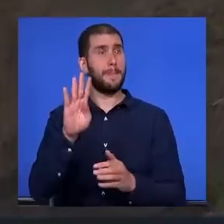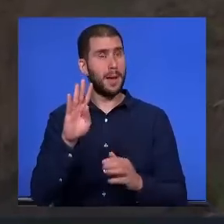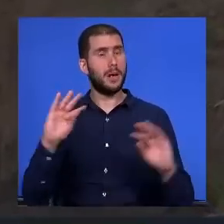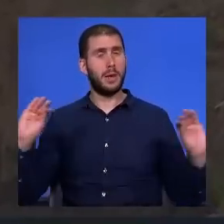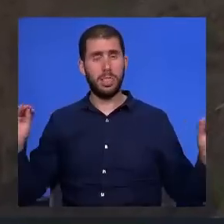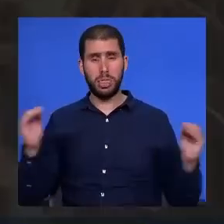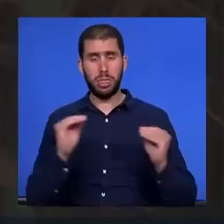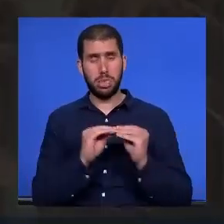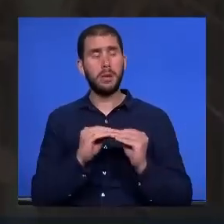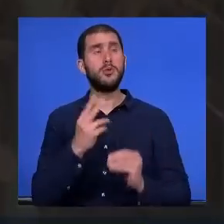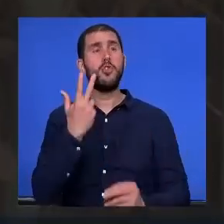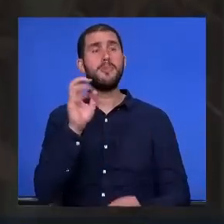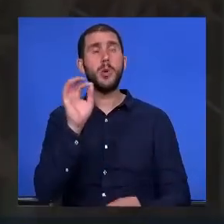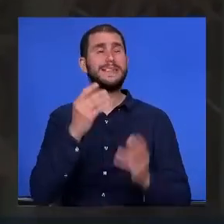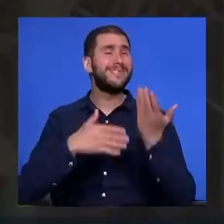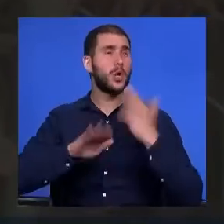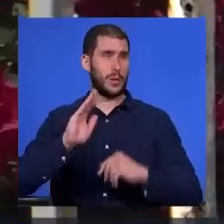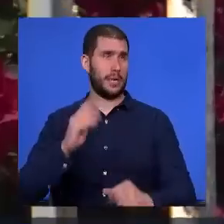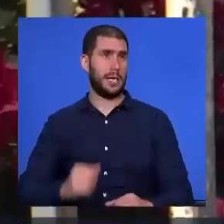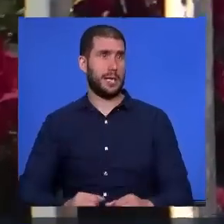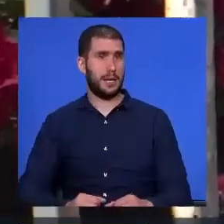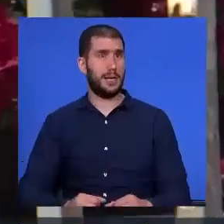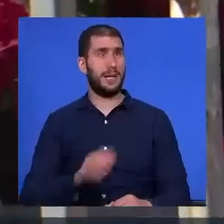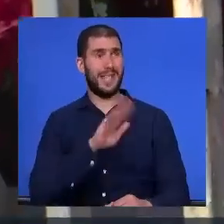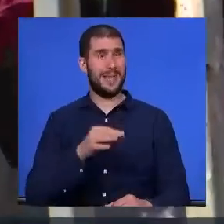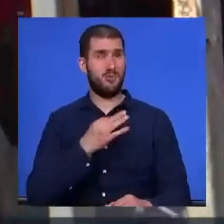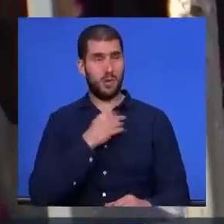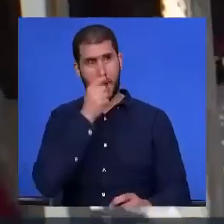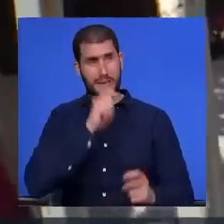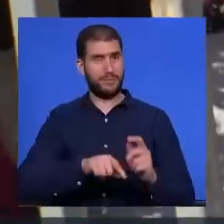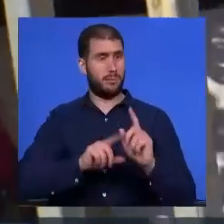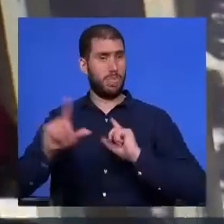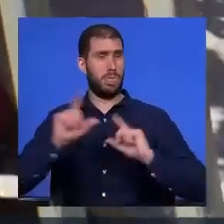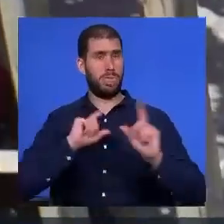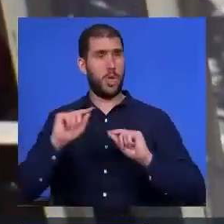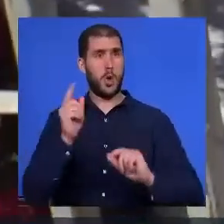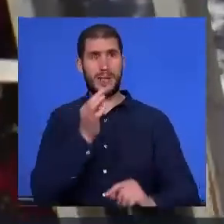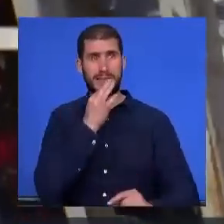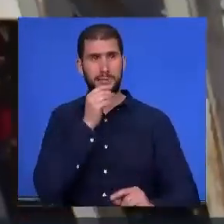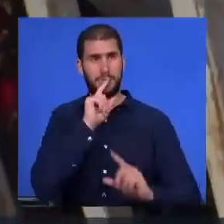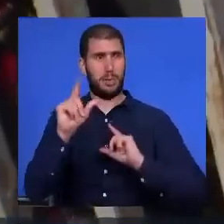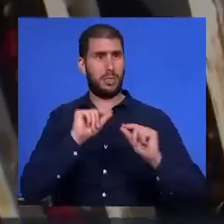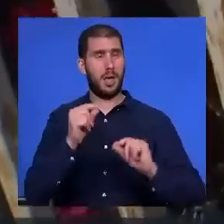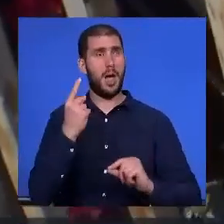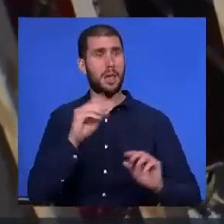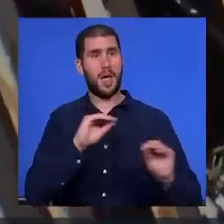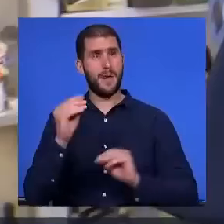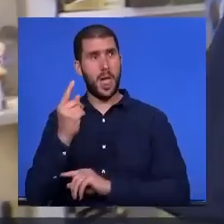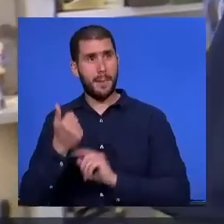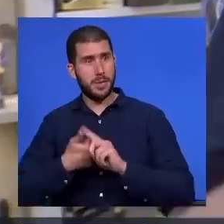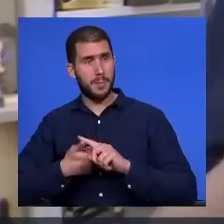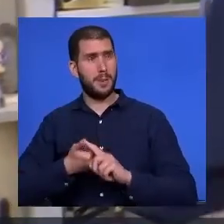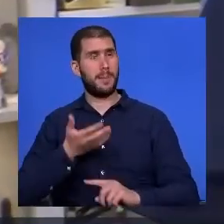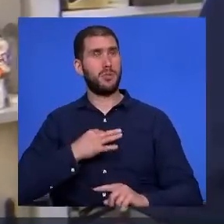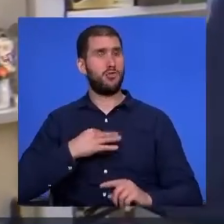הצטמקה ביותר מ-30%. ילדים שלי עזבו. לא. כל הצעירים עזבו. אחד עברה לבת ים.